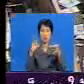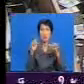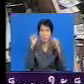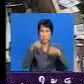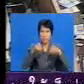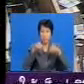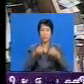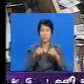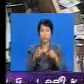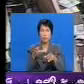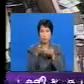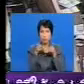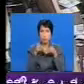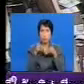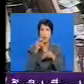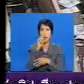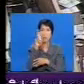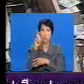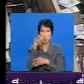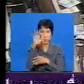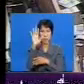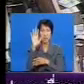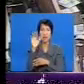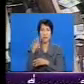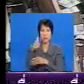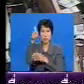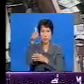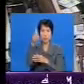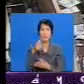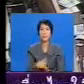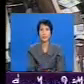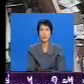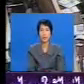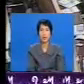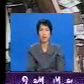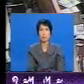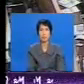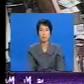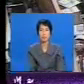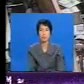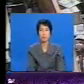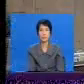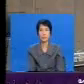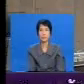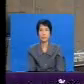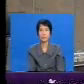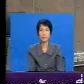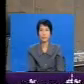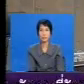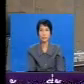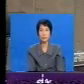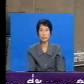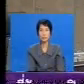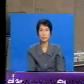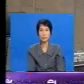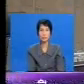วยคะแนน244-10งดออกเสียง56เสียงไม่ลงคะแนน13เสียงจากนั้นเป็นการลงมติในวาระ